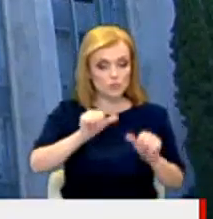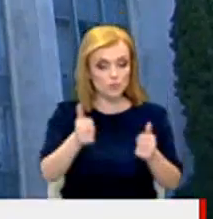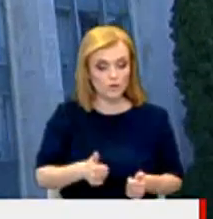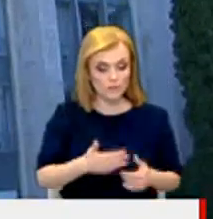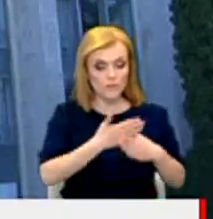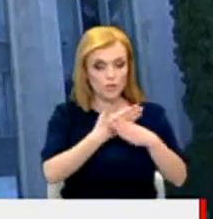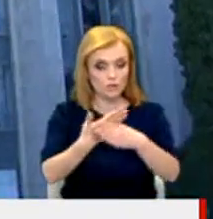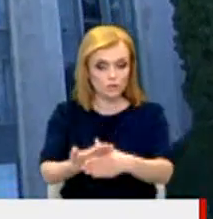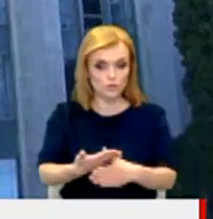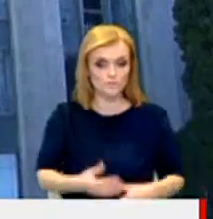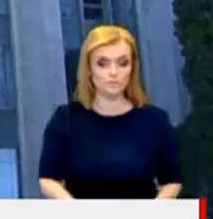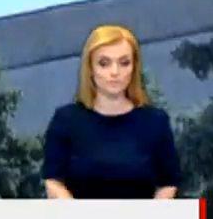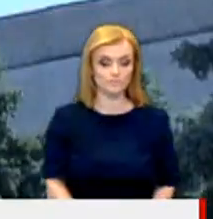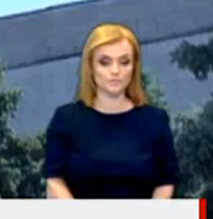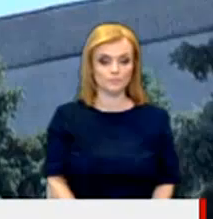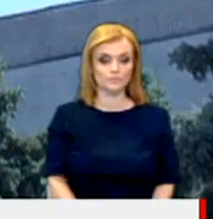de grant.